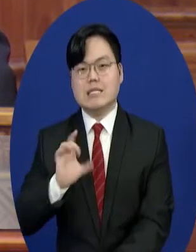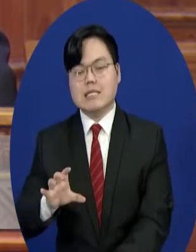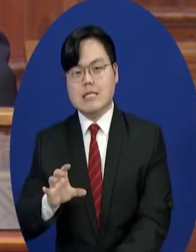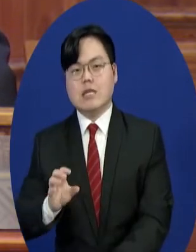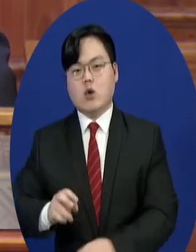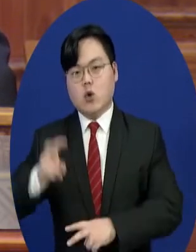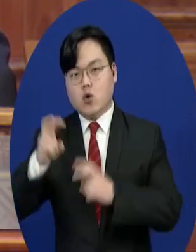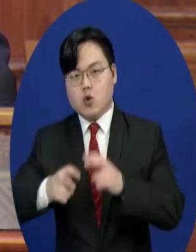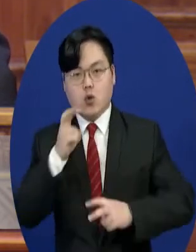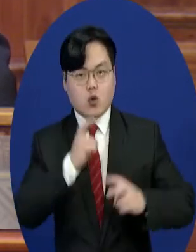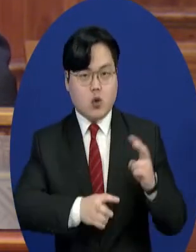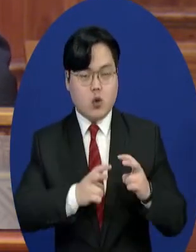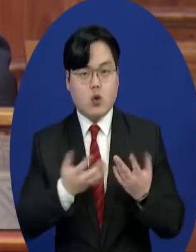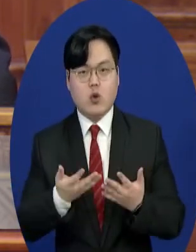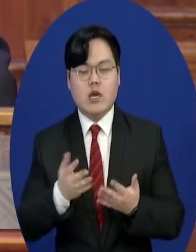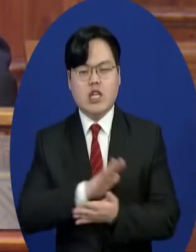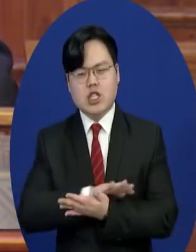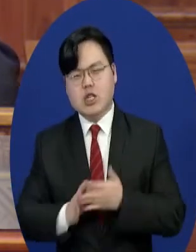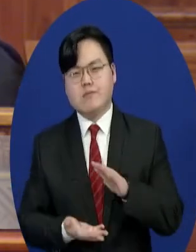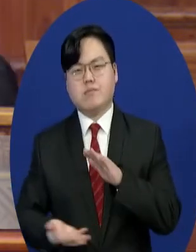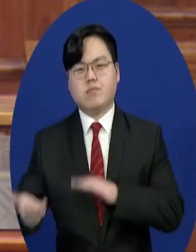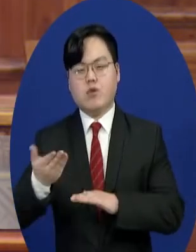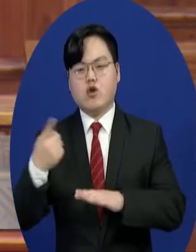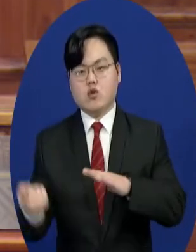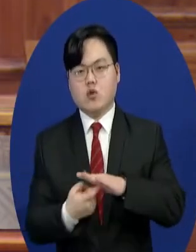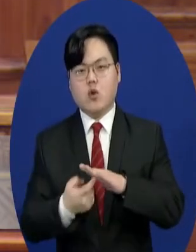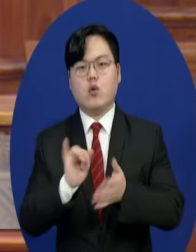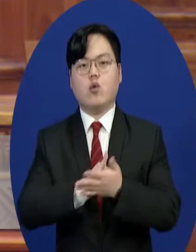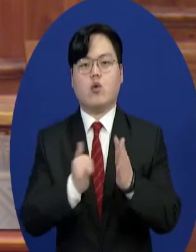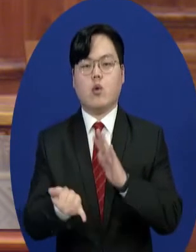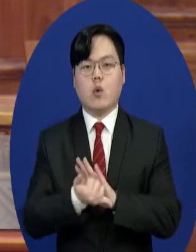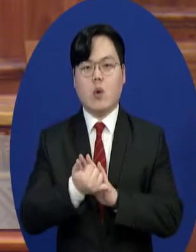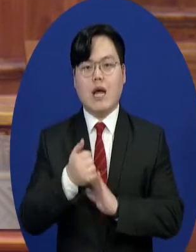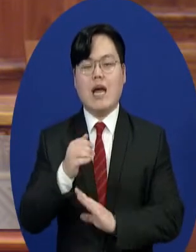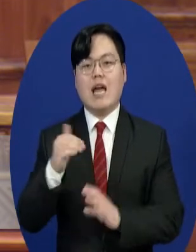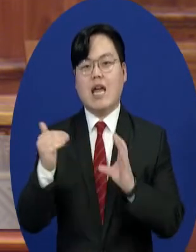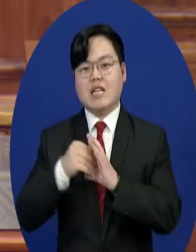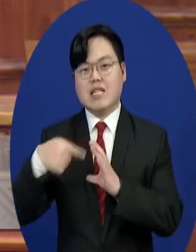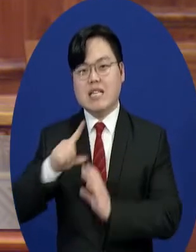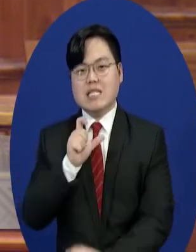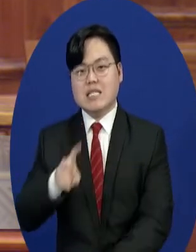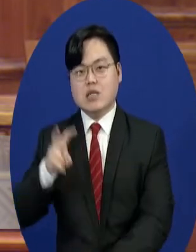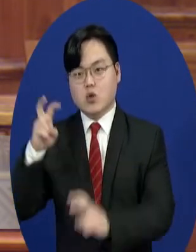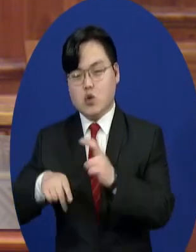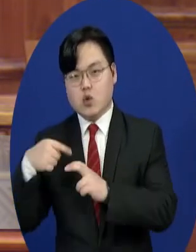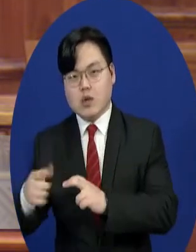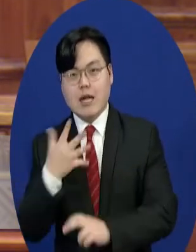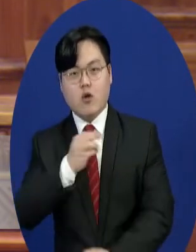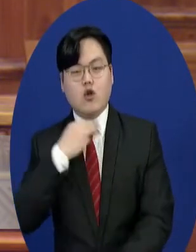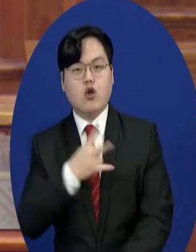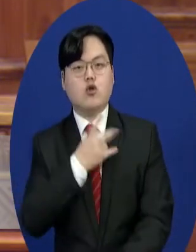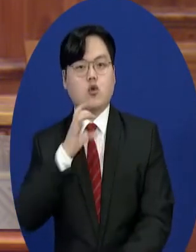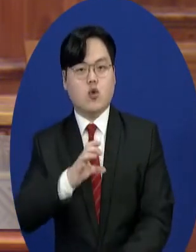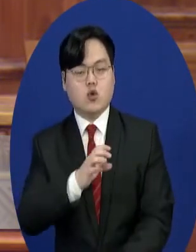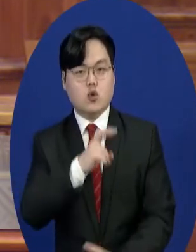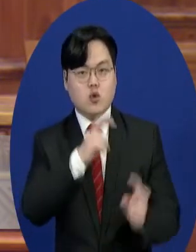боловсруулах үйлдвэр бол аж үйлдвэрчлэлийн сэргэлтийн суур цөм байх болно. Эрдэнтений зэсийн байжуулах боловсруулах үйлдвэр, 5-7 нүүрс байжуулах